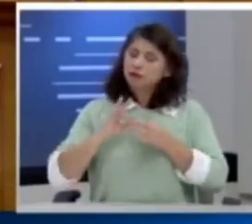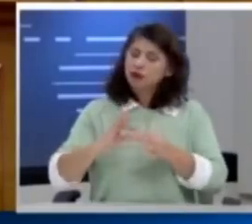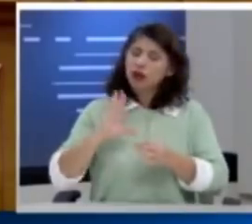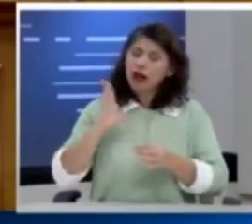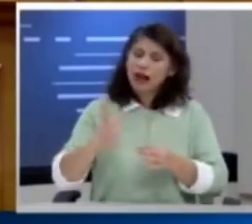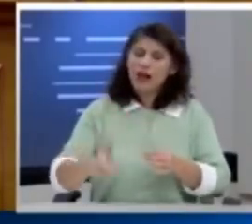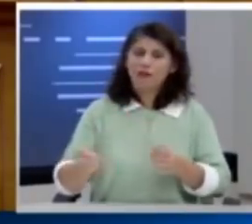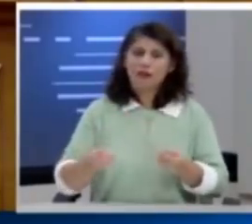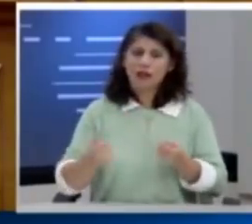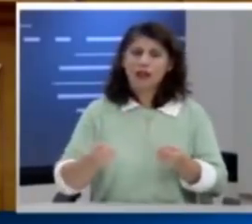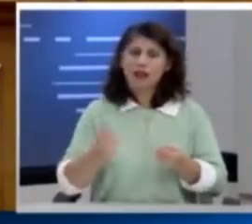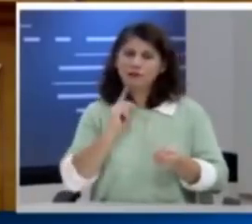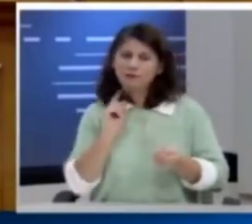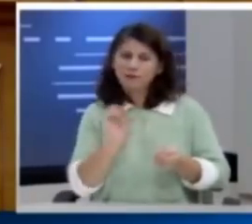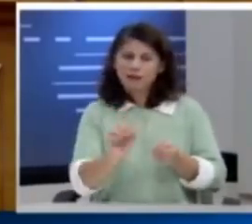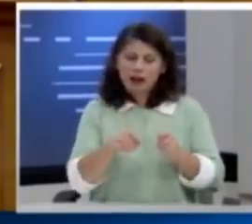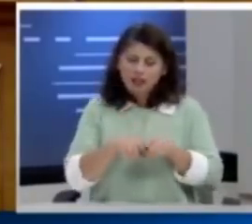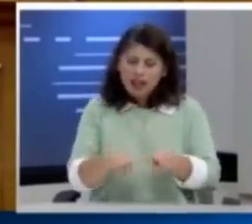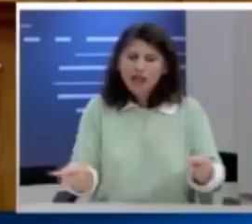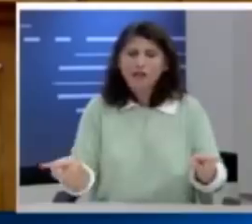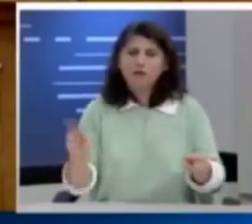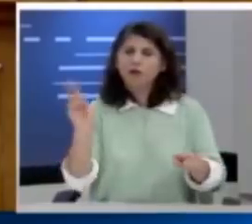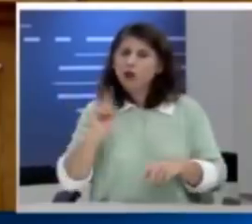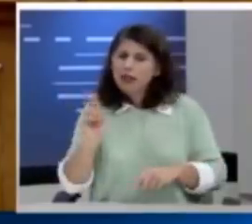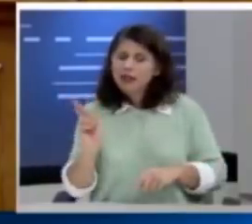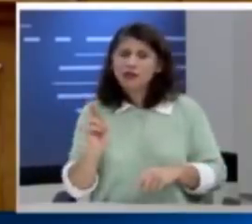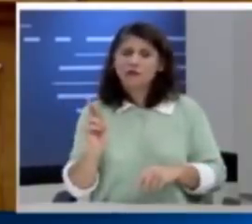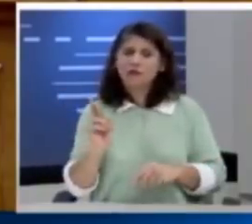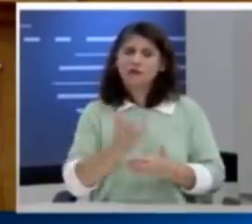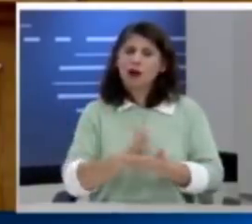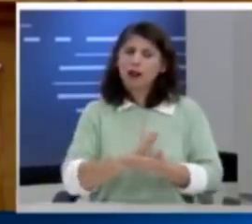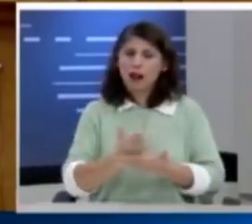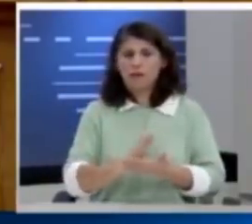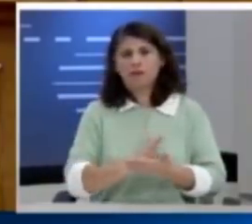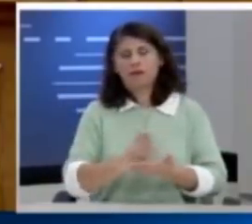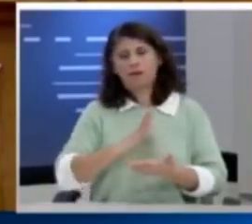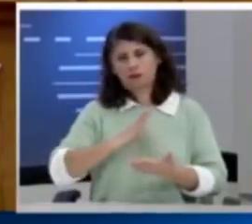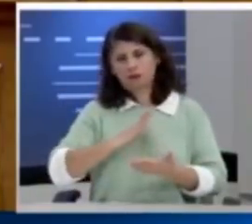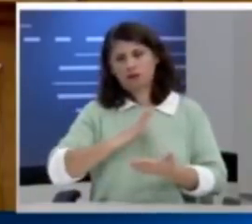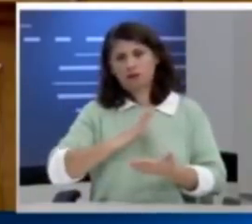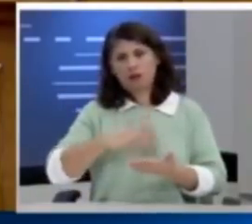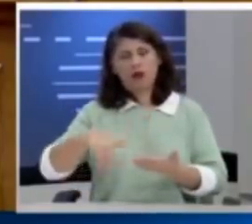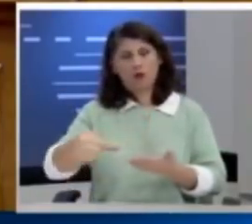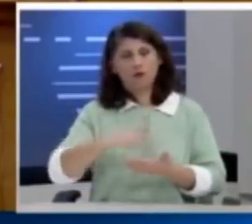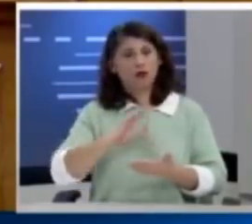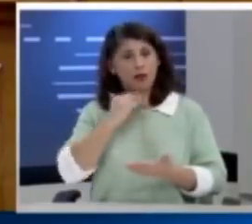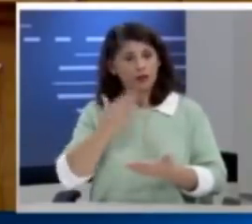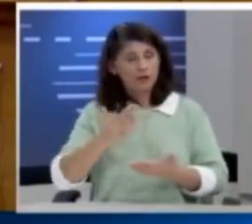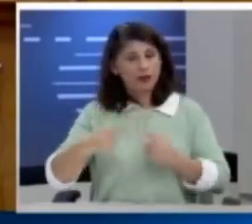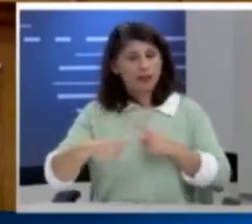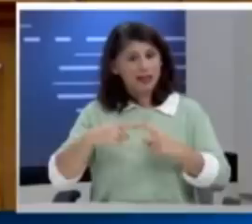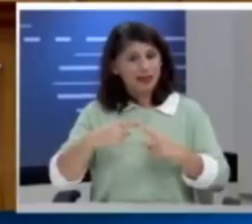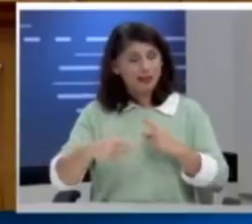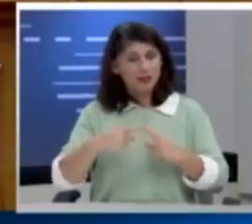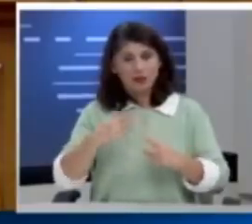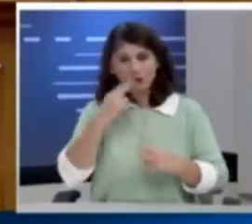να σπέρνουν το δηλητήριο του διχασμού, του ρατσισμού ανάμεσα στους λαούς. Δεν μπορούν να είναι αντίπαλοι του